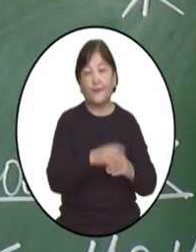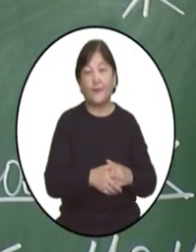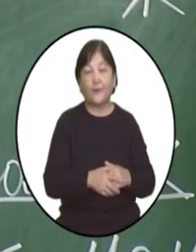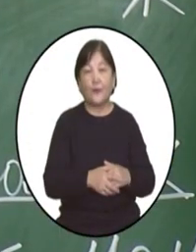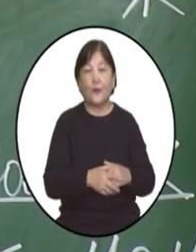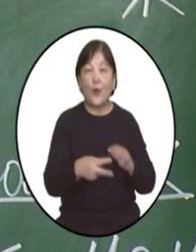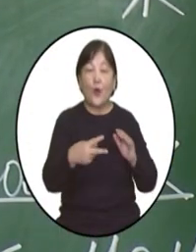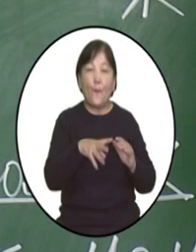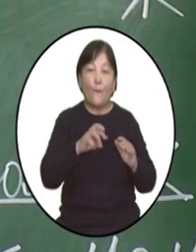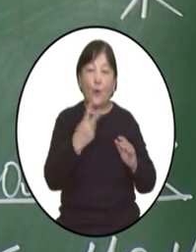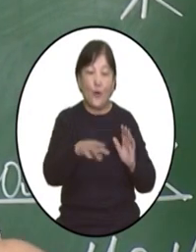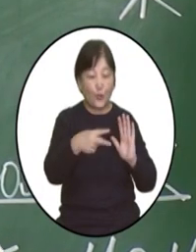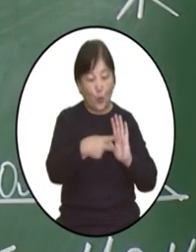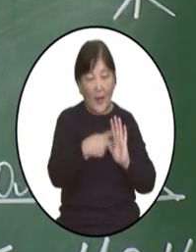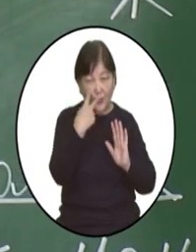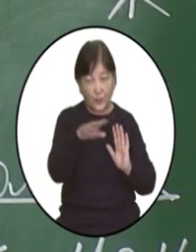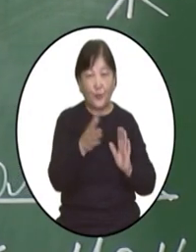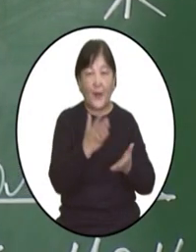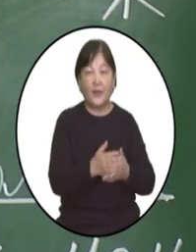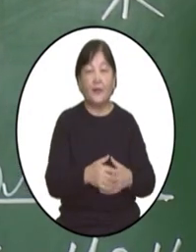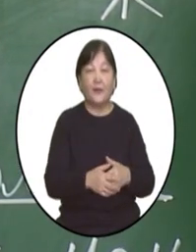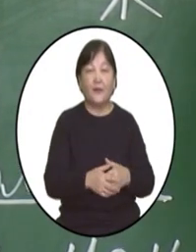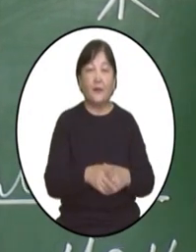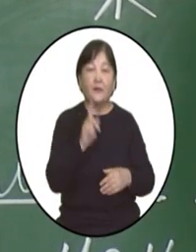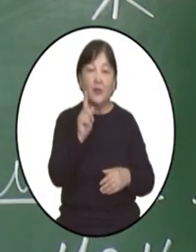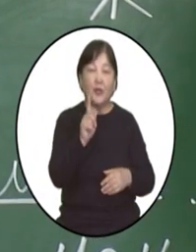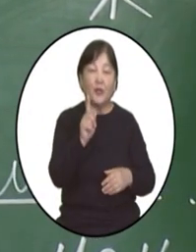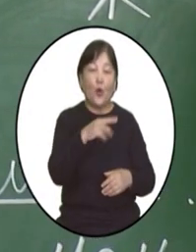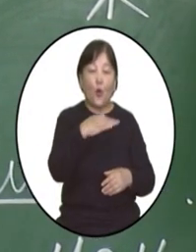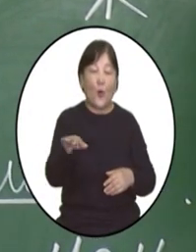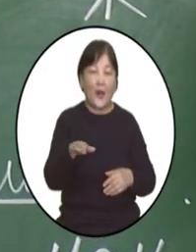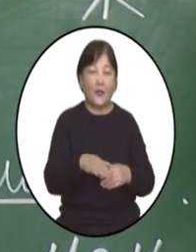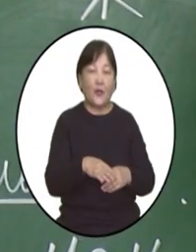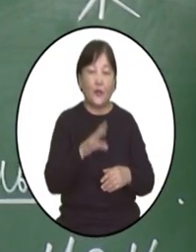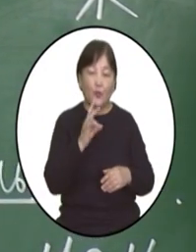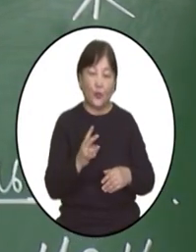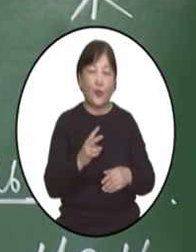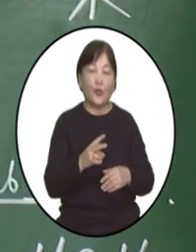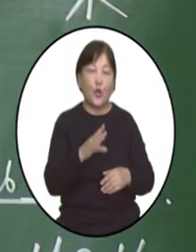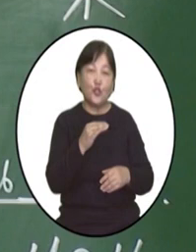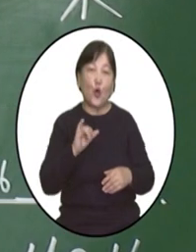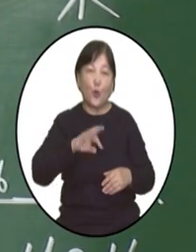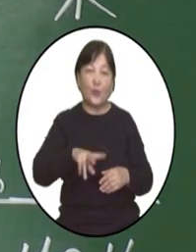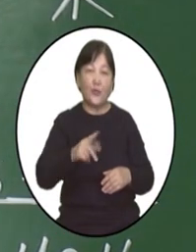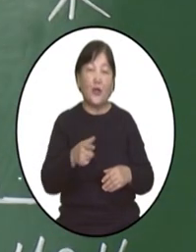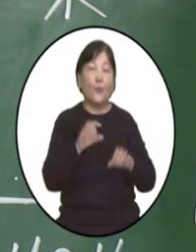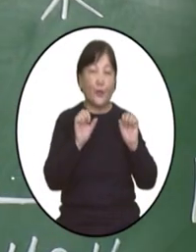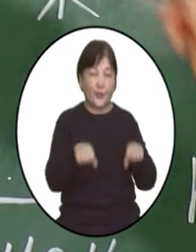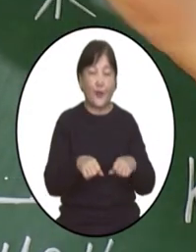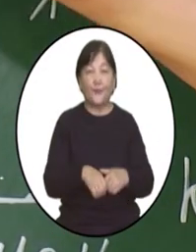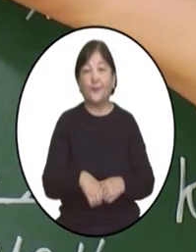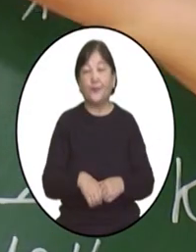мольд хувааж өгнө. Ингэсний дараа нэгийг хуах нь ньютоныг үрчгэн моль гэдэг нь жоул болж өгнө. Тэгэхээр